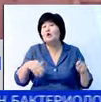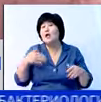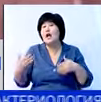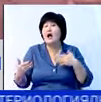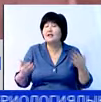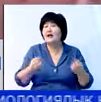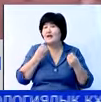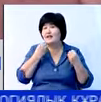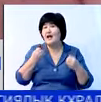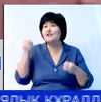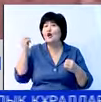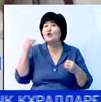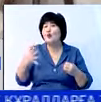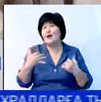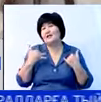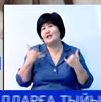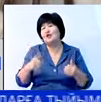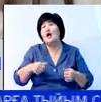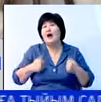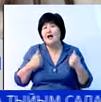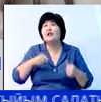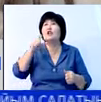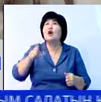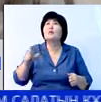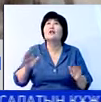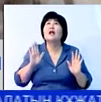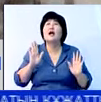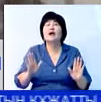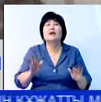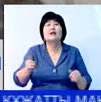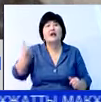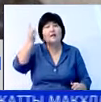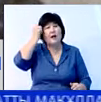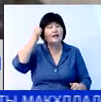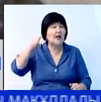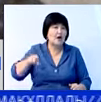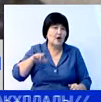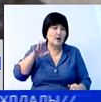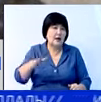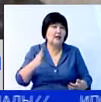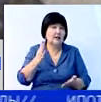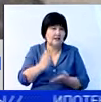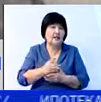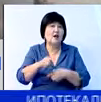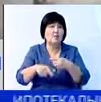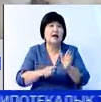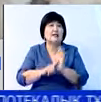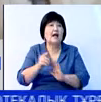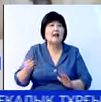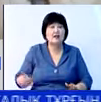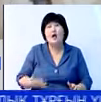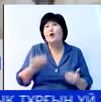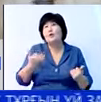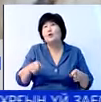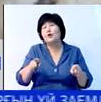жағына жақсылық шуағын шашумен айналысқан пенделердің ғана бақиында мәңгілік екінші өмірі басталады. Бүгін